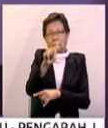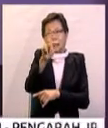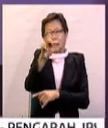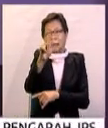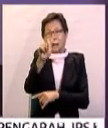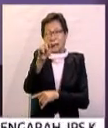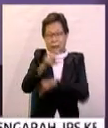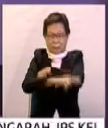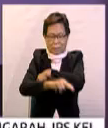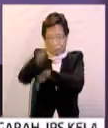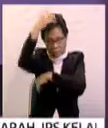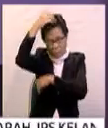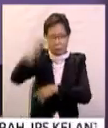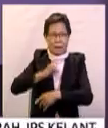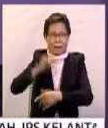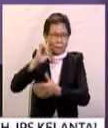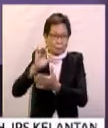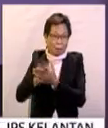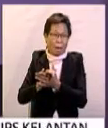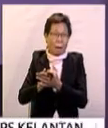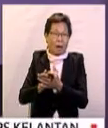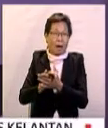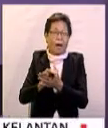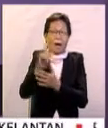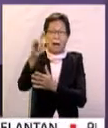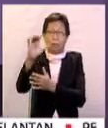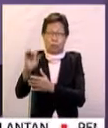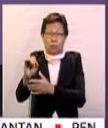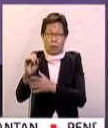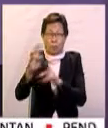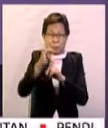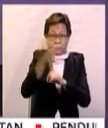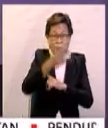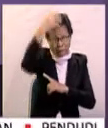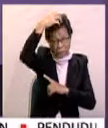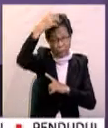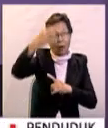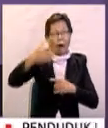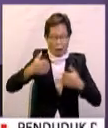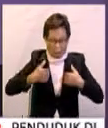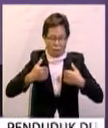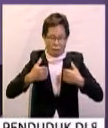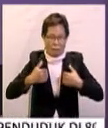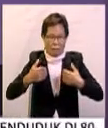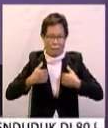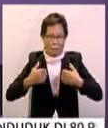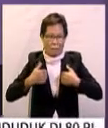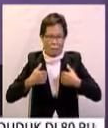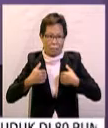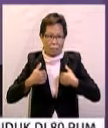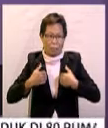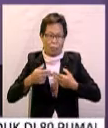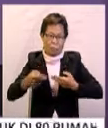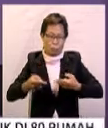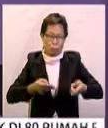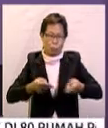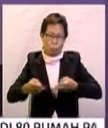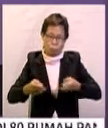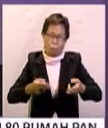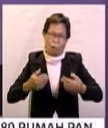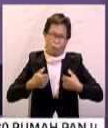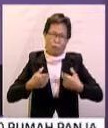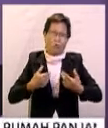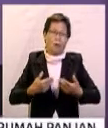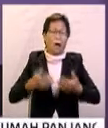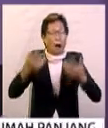yakin exco kebajikan Negeri Selangor pun buat masa ini masing-masing ada urusan jadi